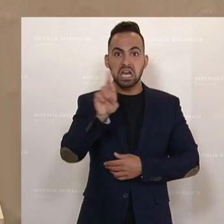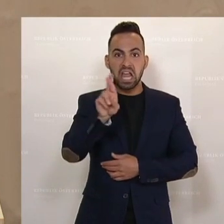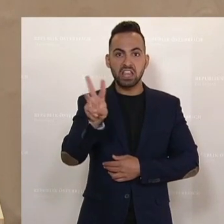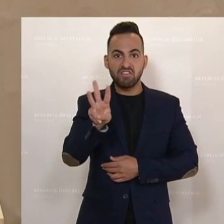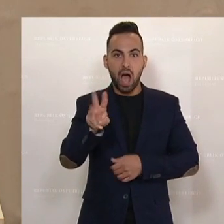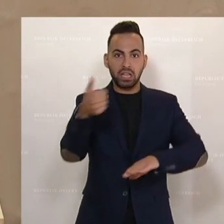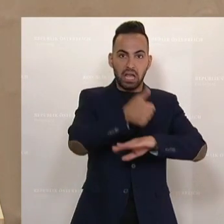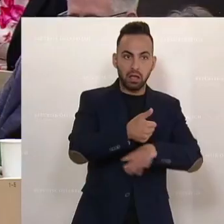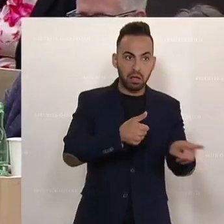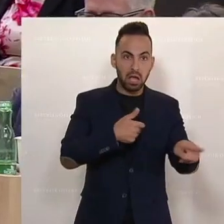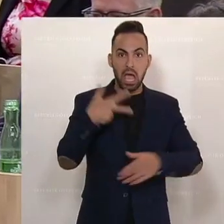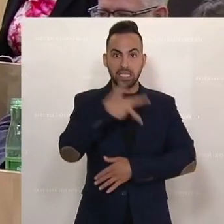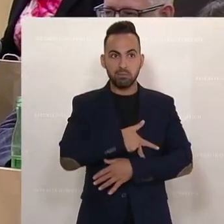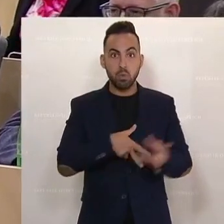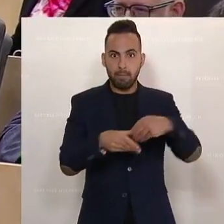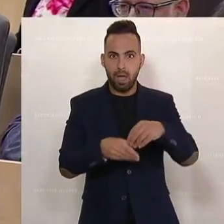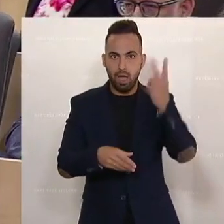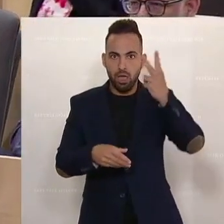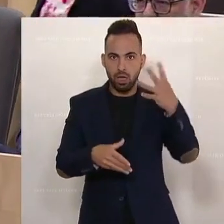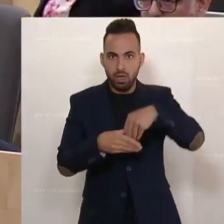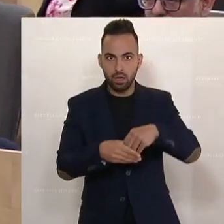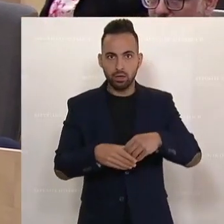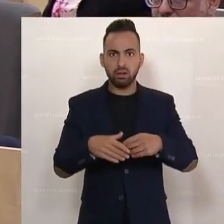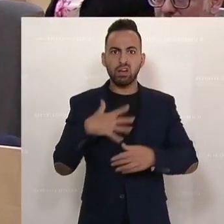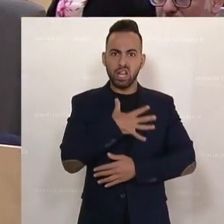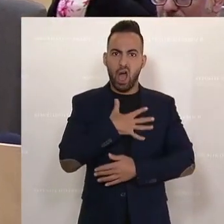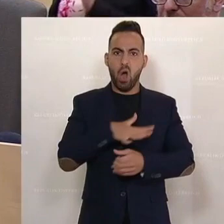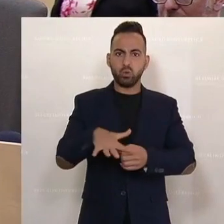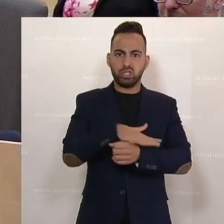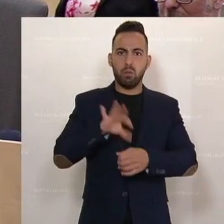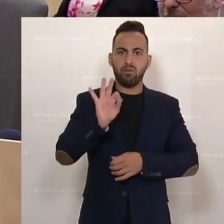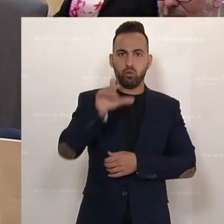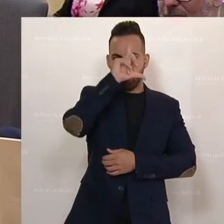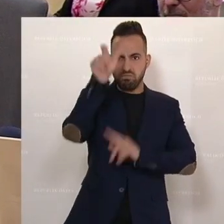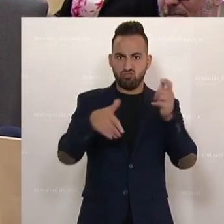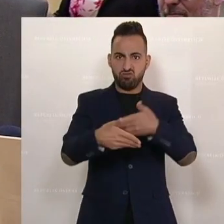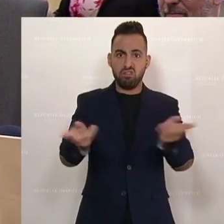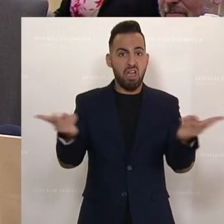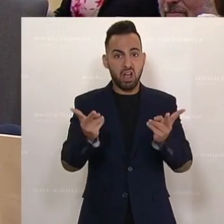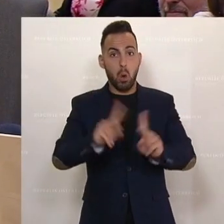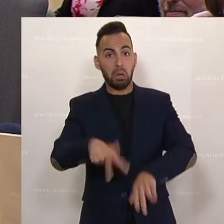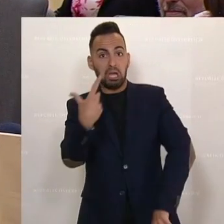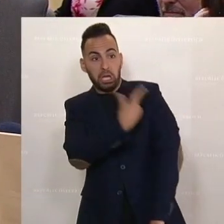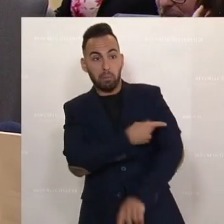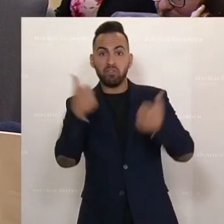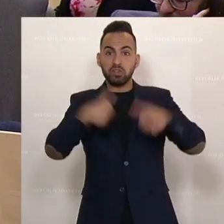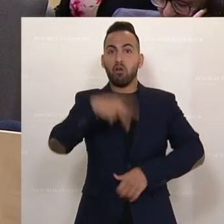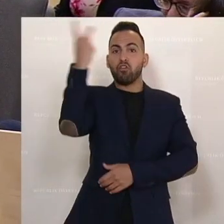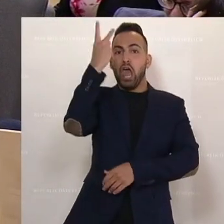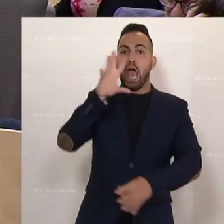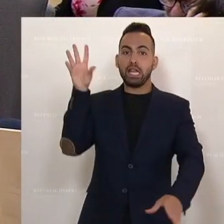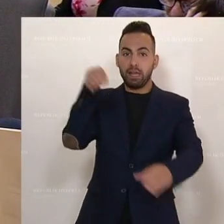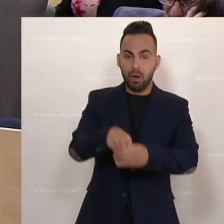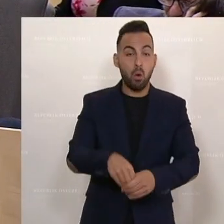Wagner und sie ist die SPÖ dabei, wenn es richtig grauslich für die Menschen in dem Land wird. Egal, ob es der Impfzwang war